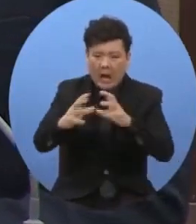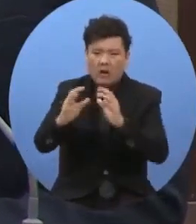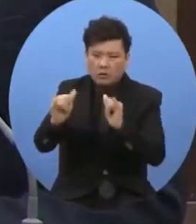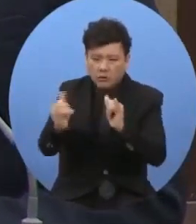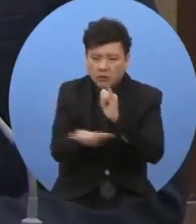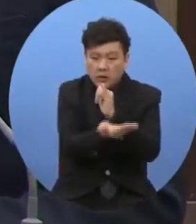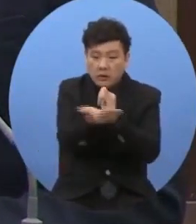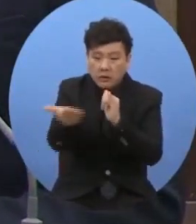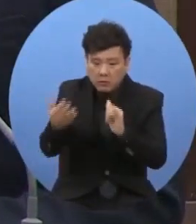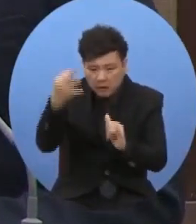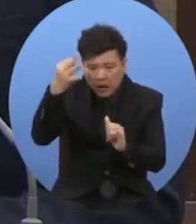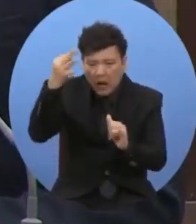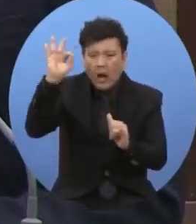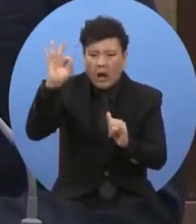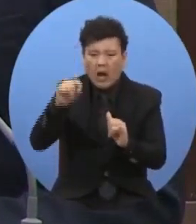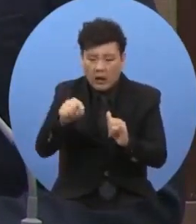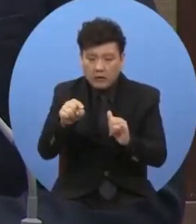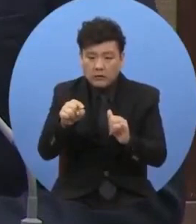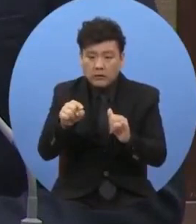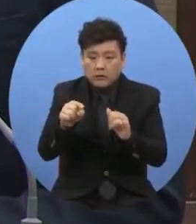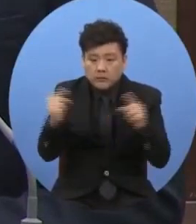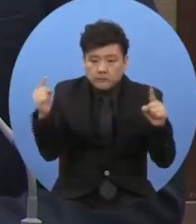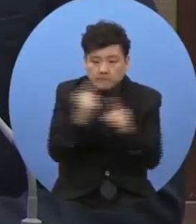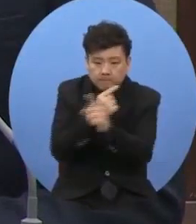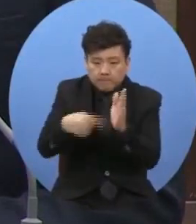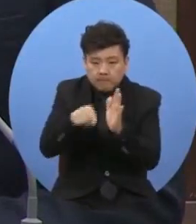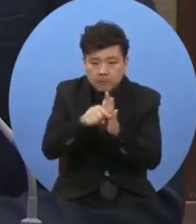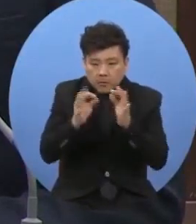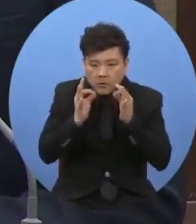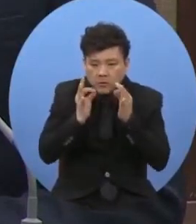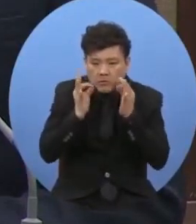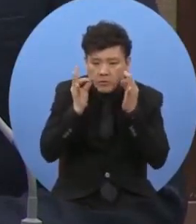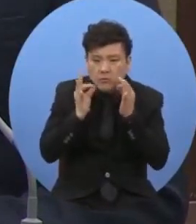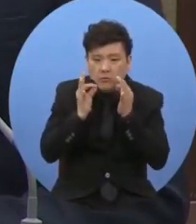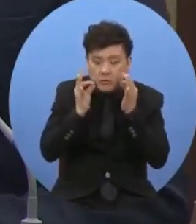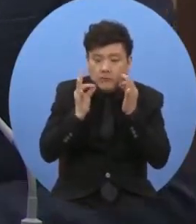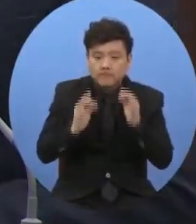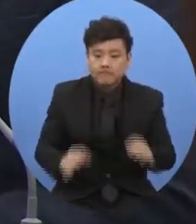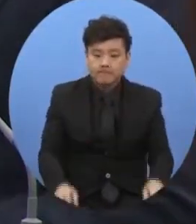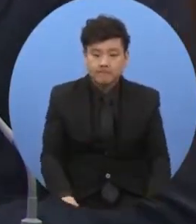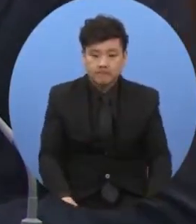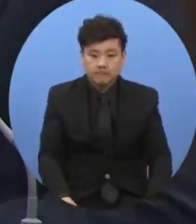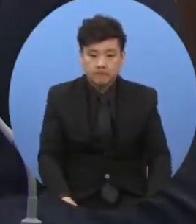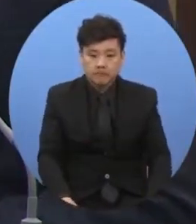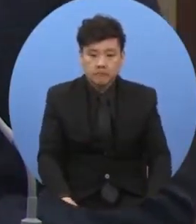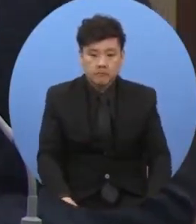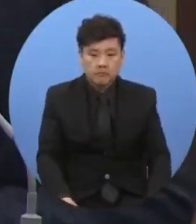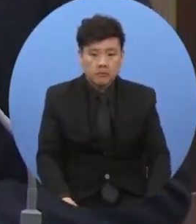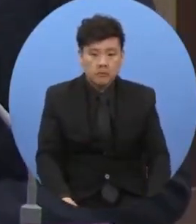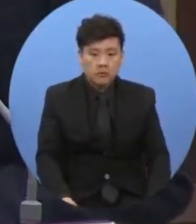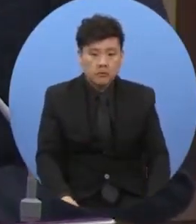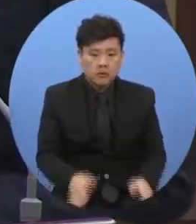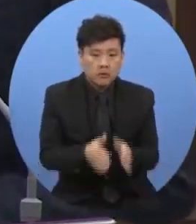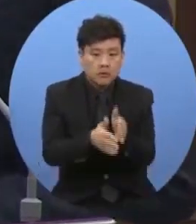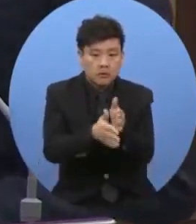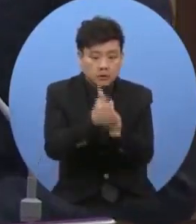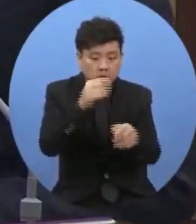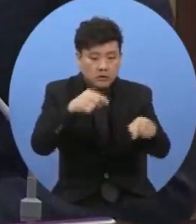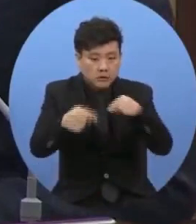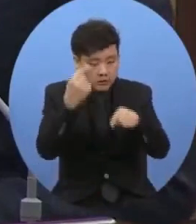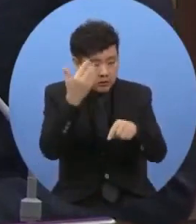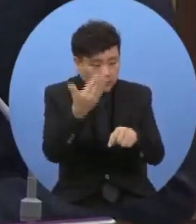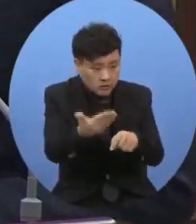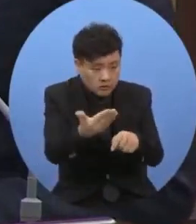뭔가 전환점을 만들기 위한 노력을 또 함께한 중대한 저는 계기였던 것 의원들의 시정 질문이 이제 40분